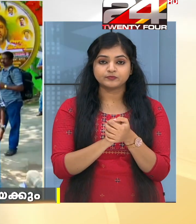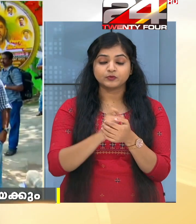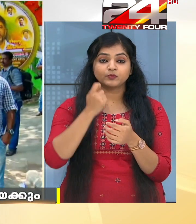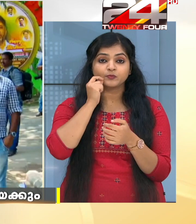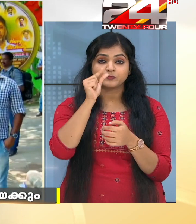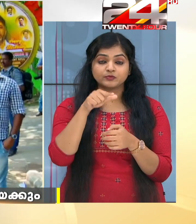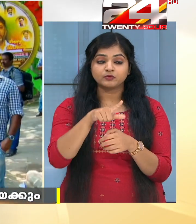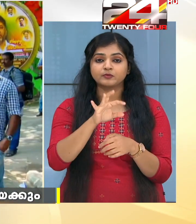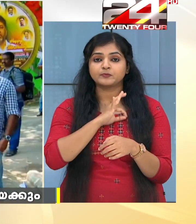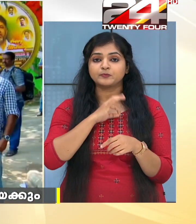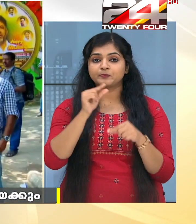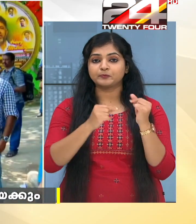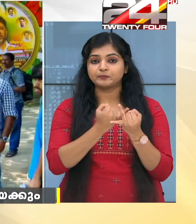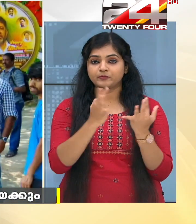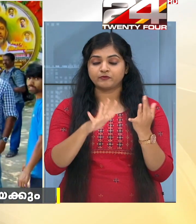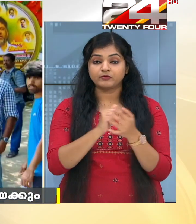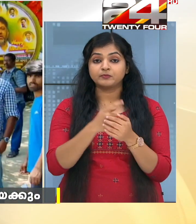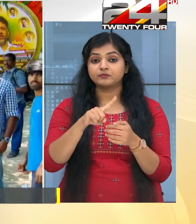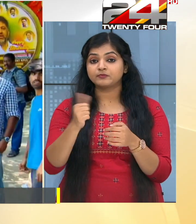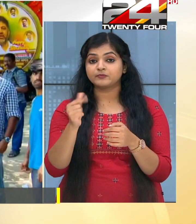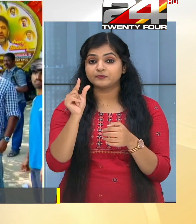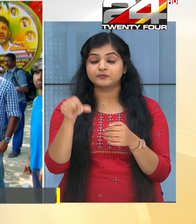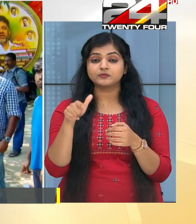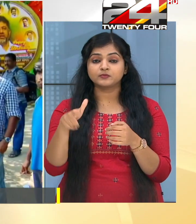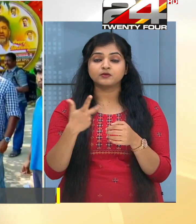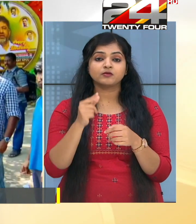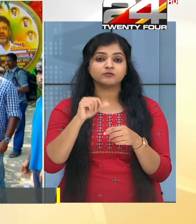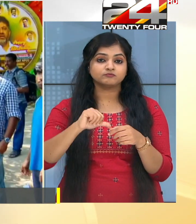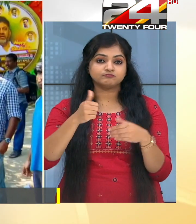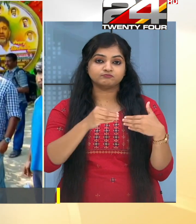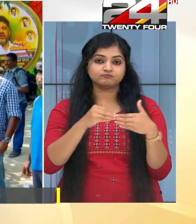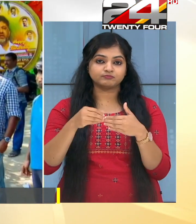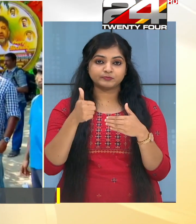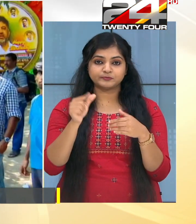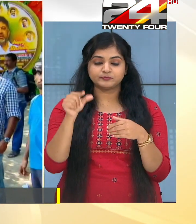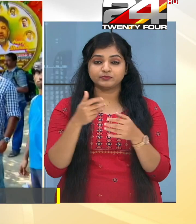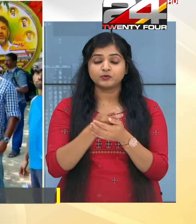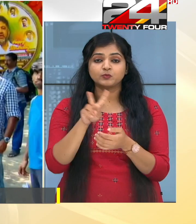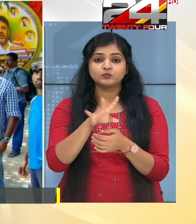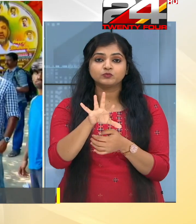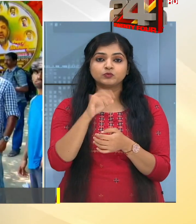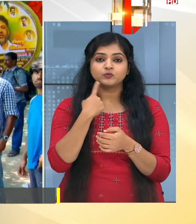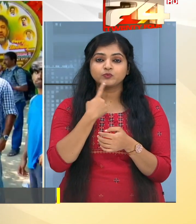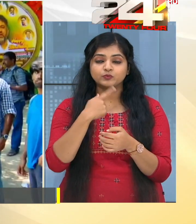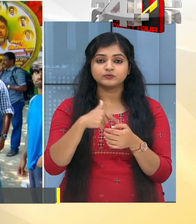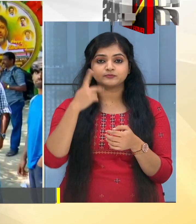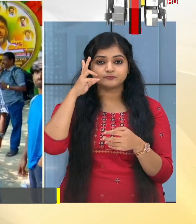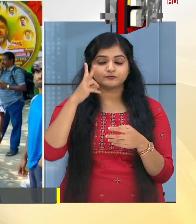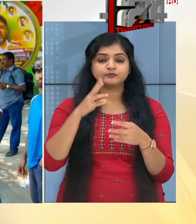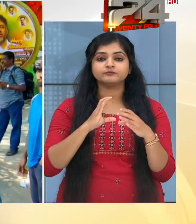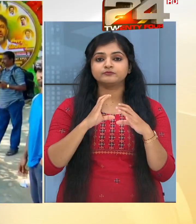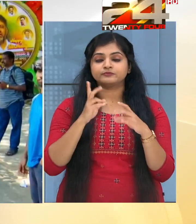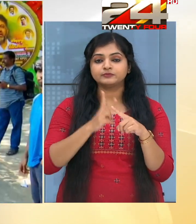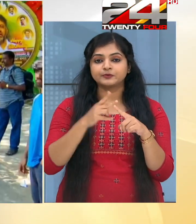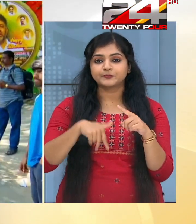ജനകീയൻ, മറ്റൊരാൾ വിജയശില്പി. ആരെ തള്ളണം, ആരെ കൊള്ളണമെന്നറിയാതെ കുഴങ്ങുകയാണ് കോൺഗ്രസ് ദേശീയ